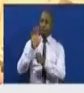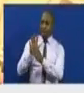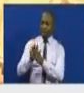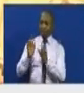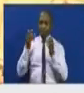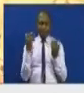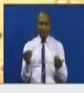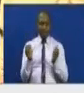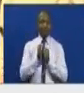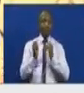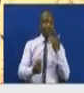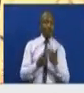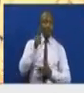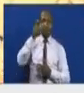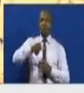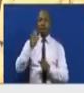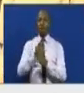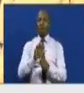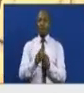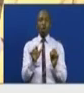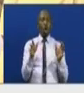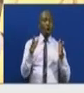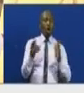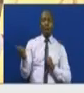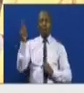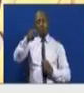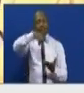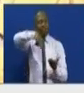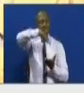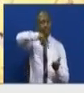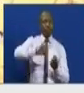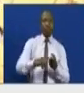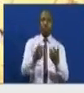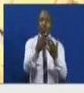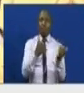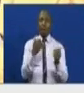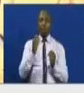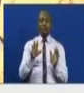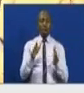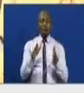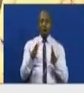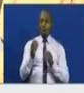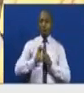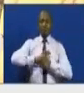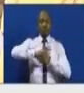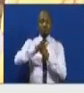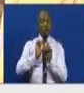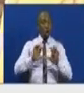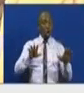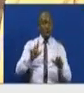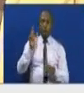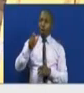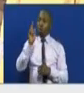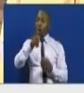kichotokea kwamba watu wengi wanaogopa kuingia mjini kwa sababu ya kuogopa maambukizi, lakini ambao waliopo mjini